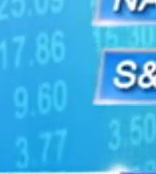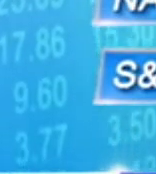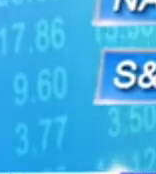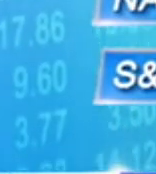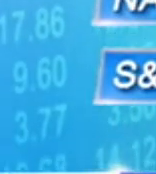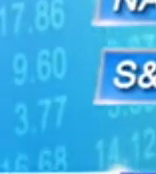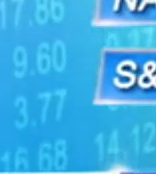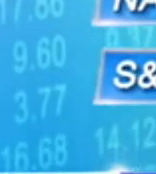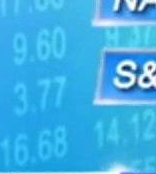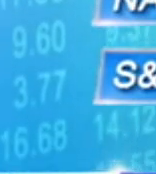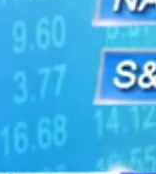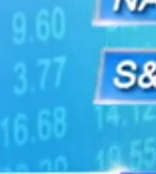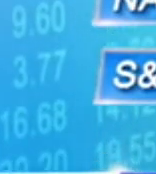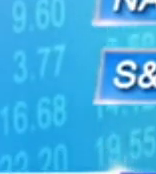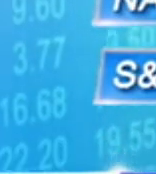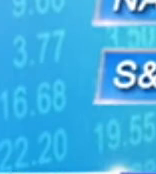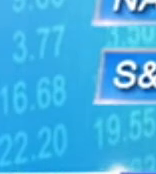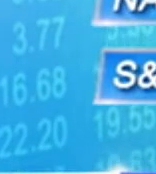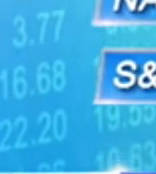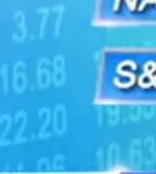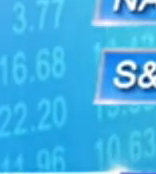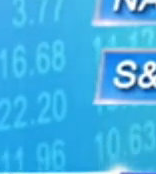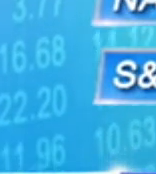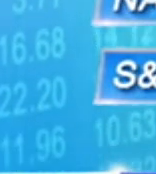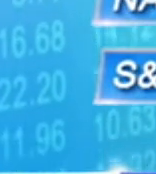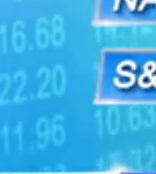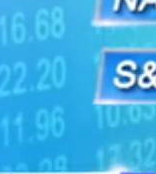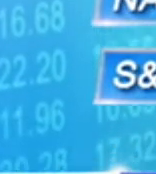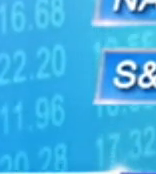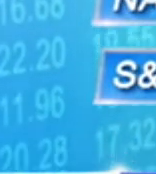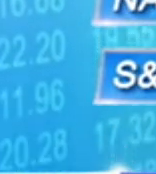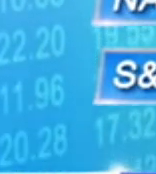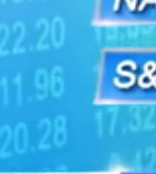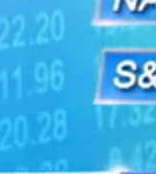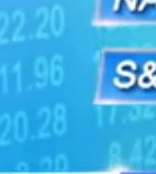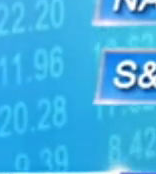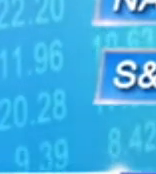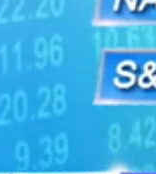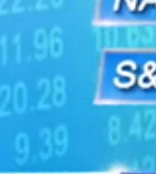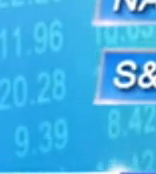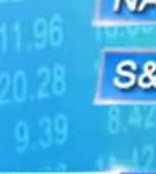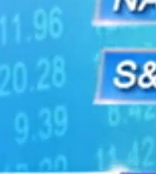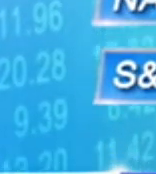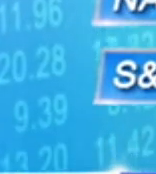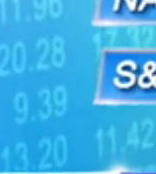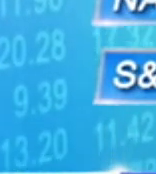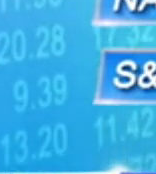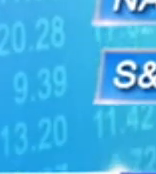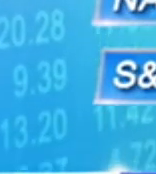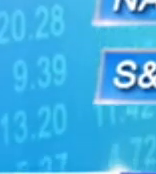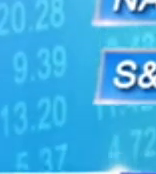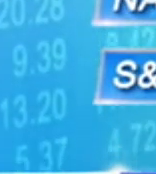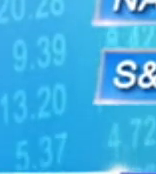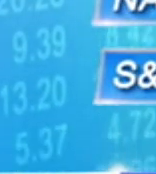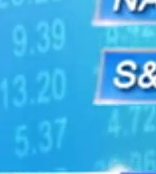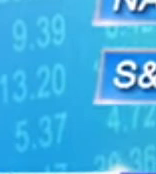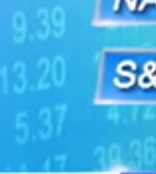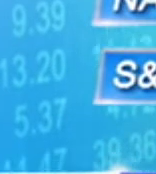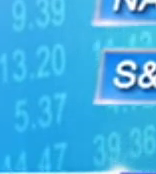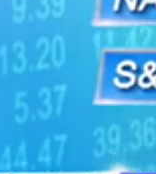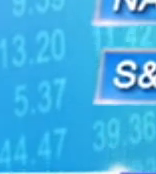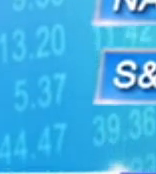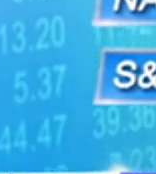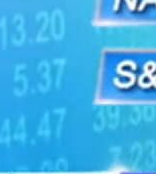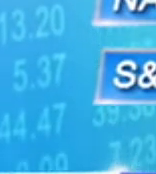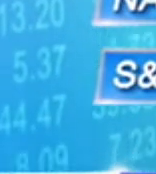17,006.77 จุดนะคะปิดเหนือ 17,000 จุดได้อีกครั้ง Nasdaq เพิ่มขึ้น 9.60 จุดดัชนี S&P 500ขยับ